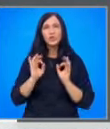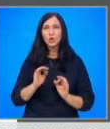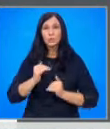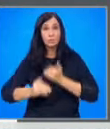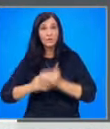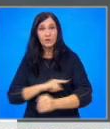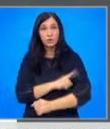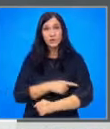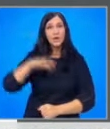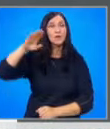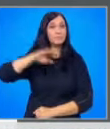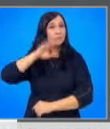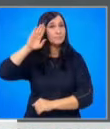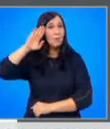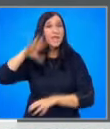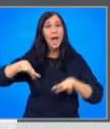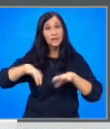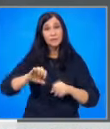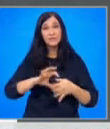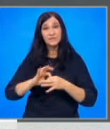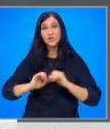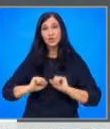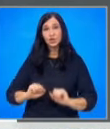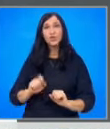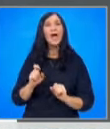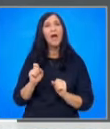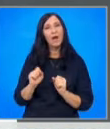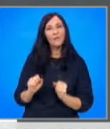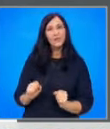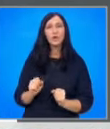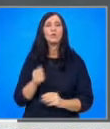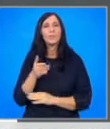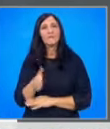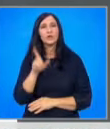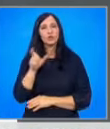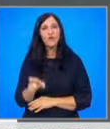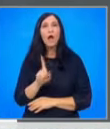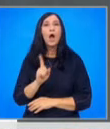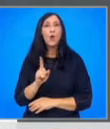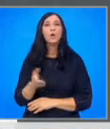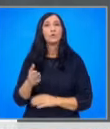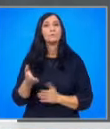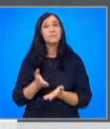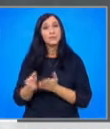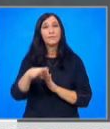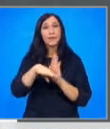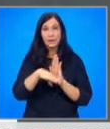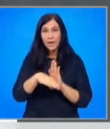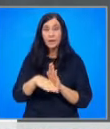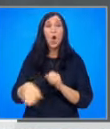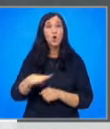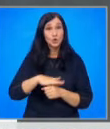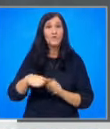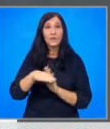последователни усилия за изпълнение на ангажиментите, свързани с защитата и гарантират на правата на човека, което е сред критериите, бих казал